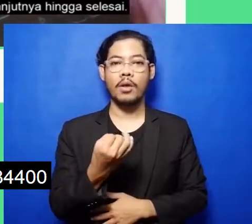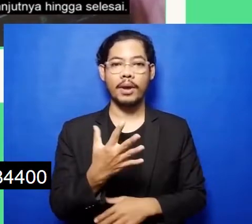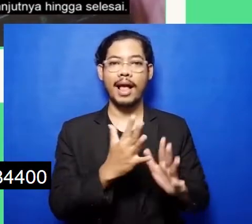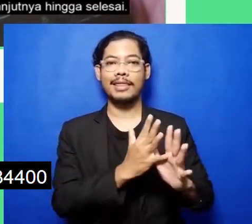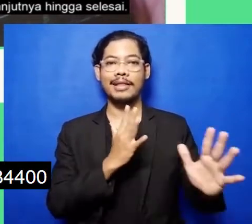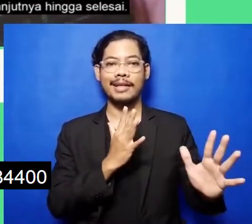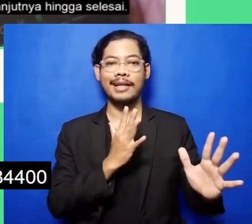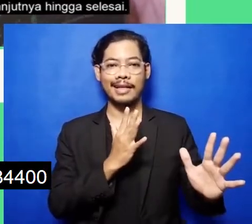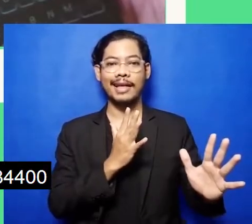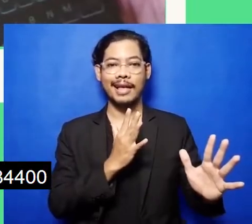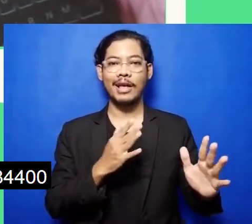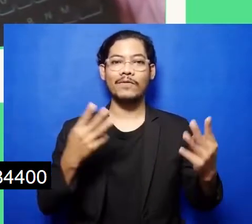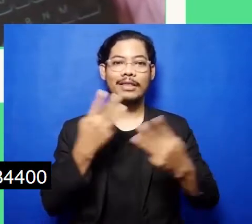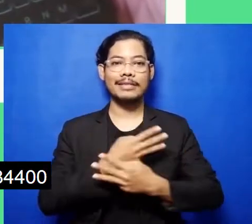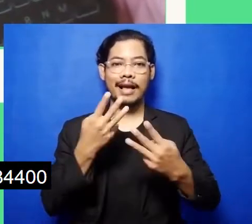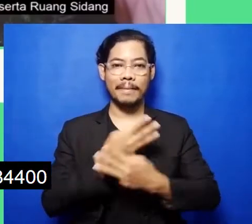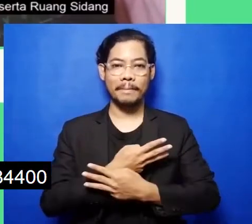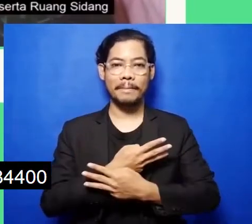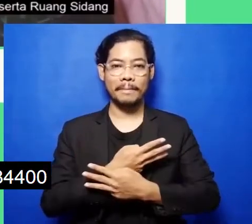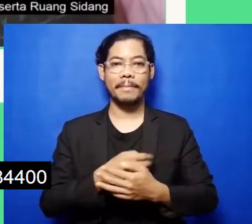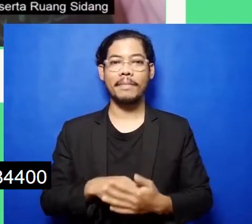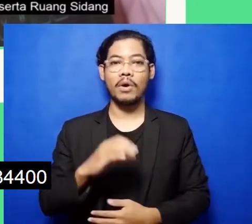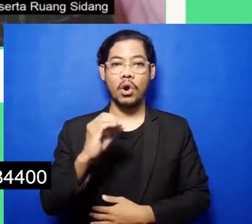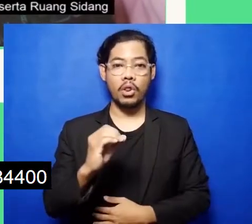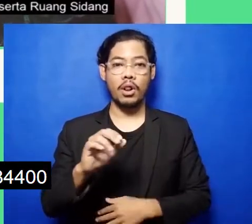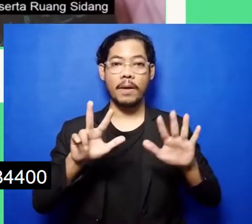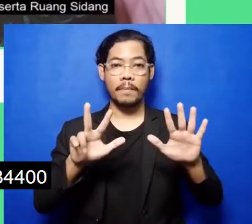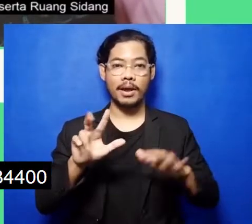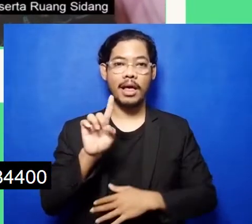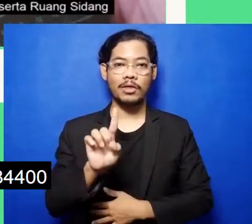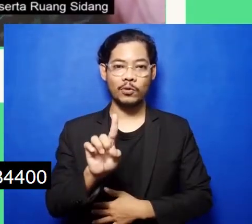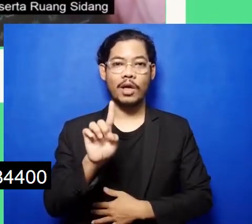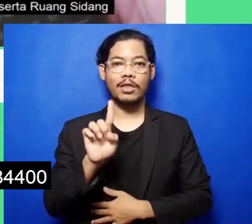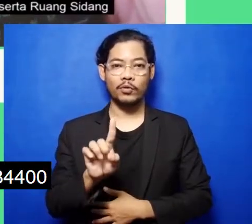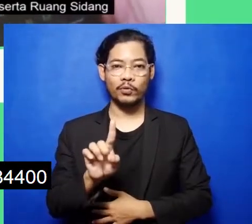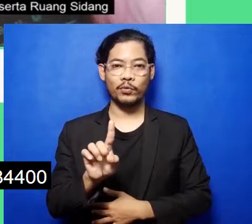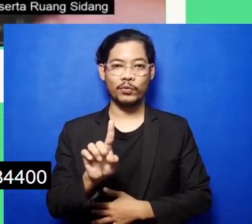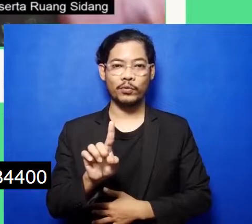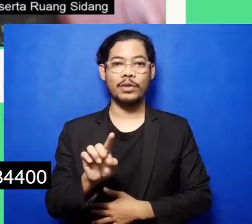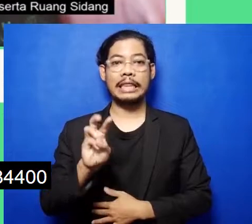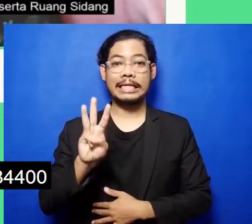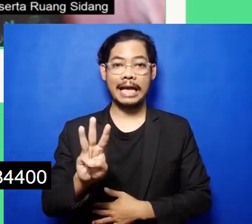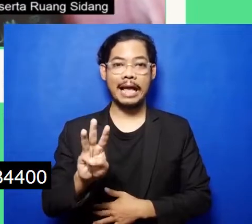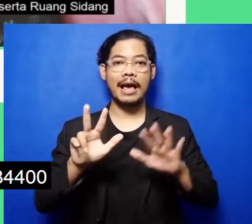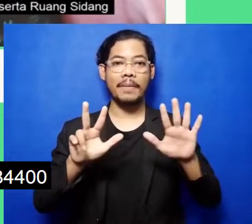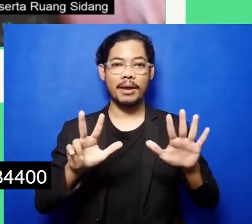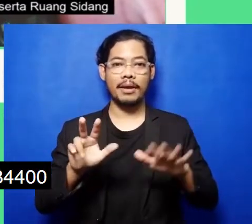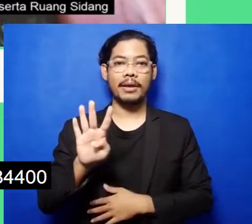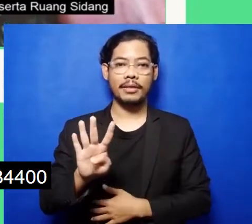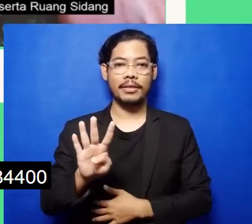Engki paneka, montut antrian online lebet aplikasi WhatsApp e nomor